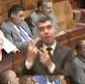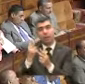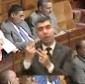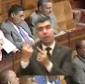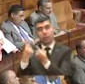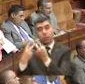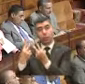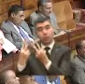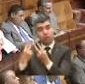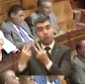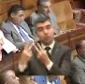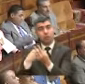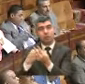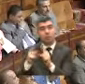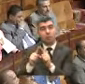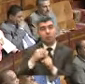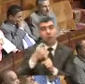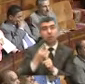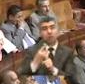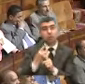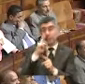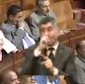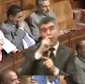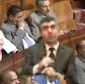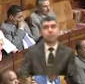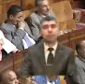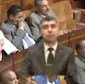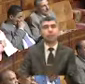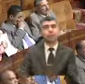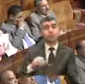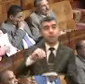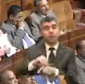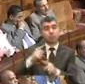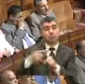ولا شهاده الحياه باش تبقى حيه حتى 2022؟ كذلك السيد الوزير،